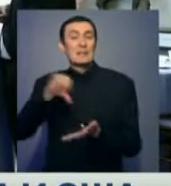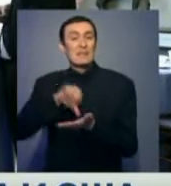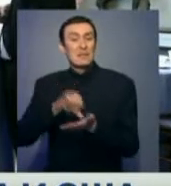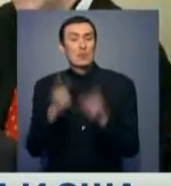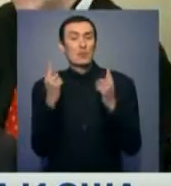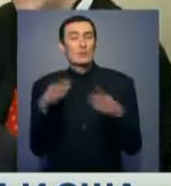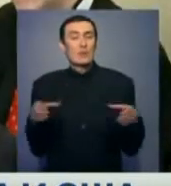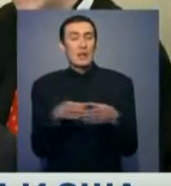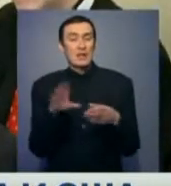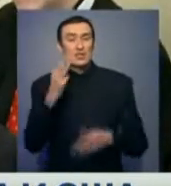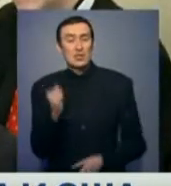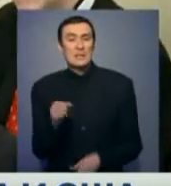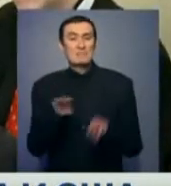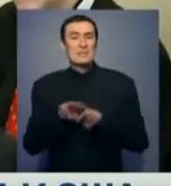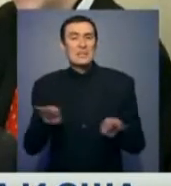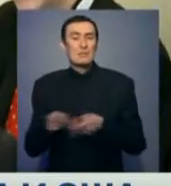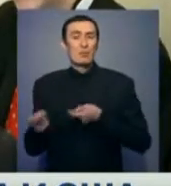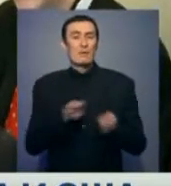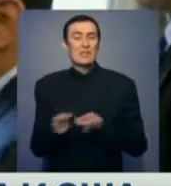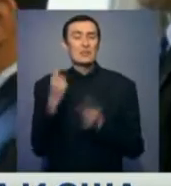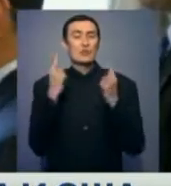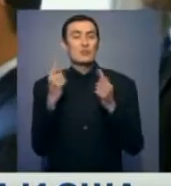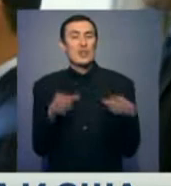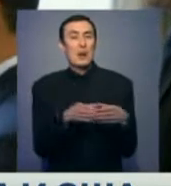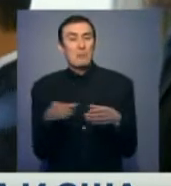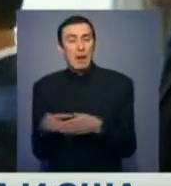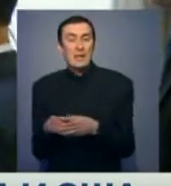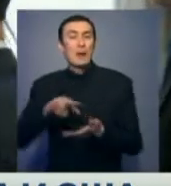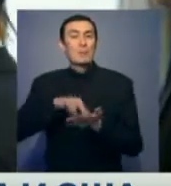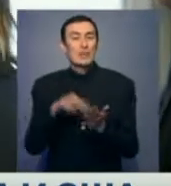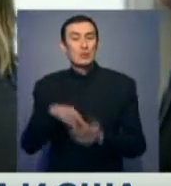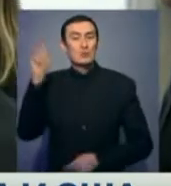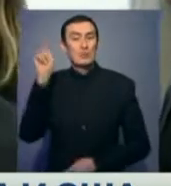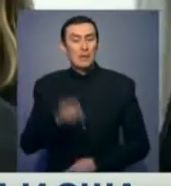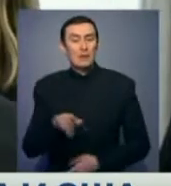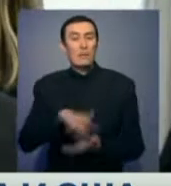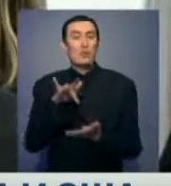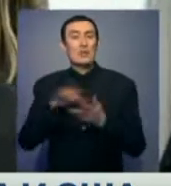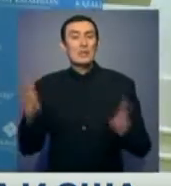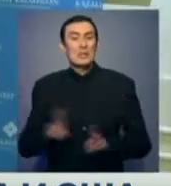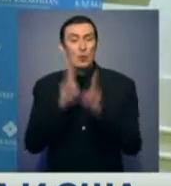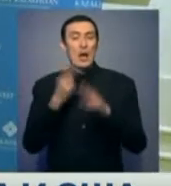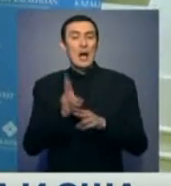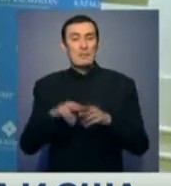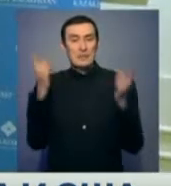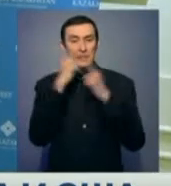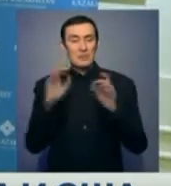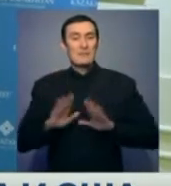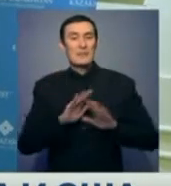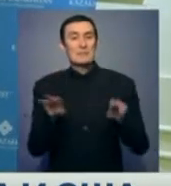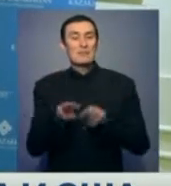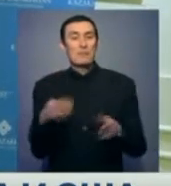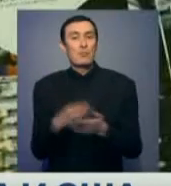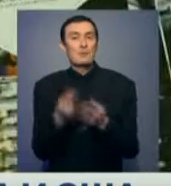Представительная делегация США с министрами и руководителями крупнейших компаний собирается в Астану. Об этом сообщил вице-министр